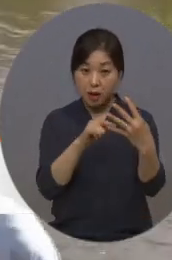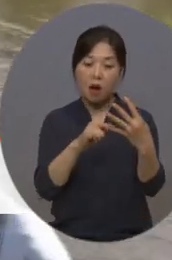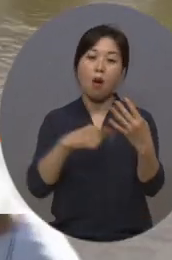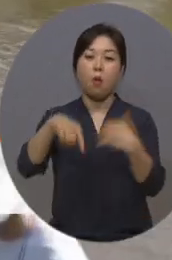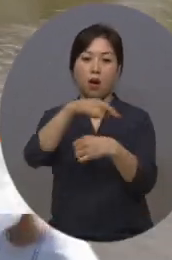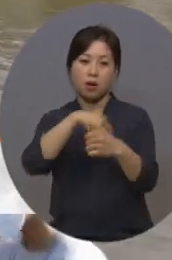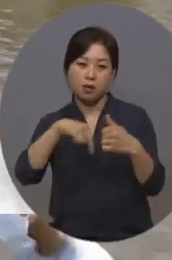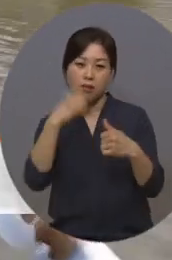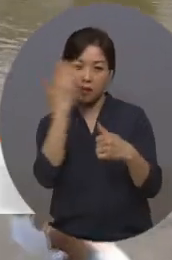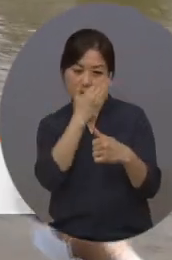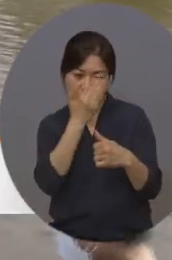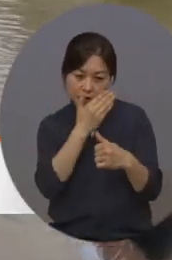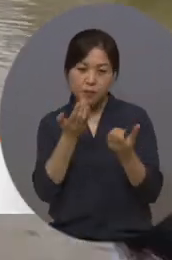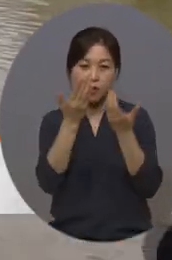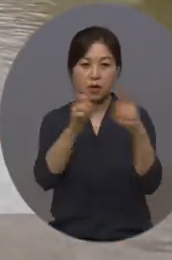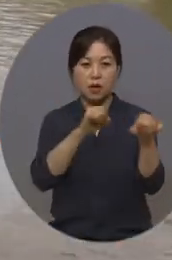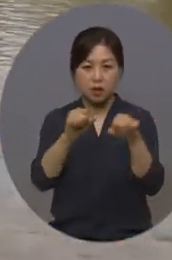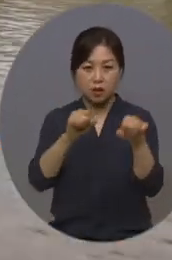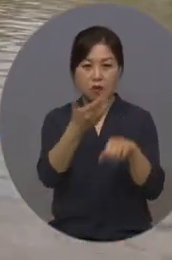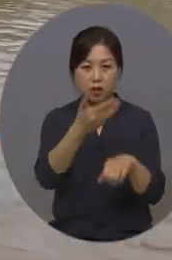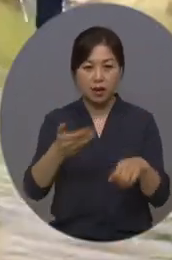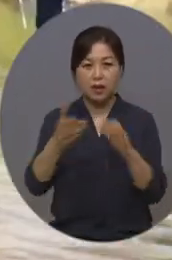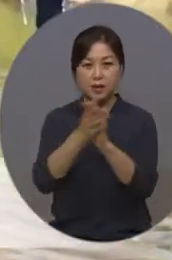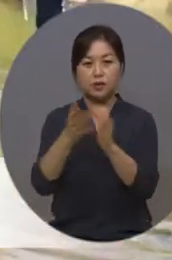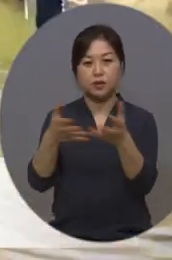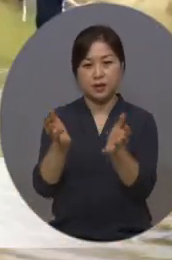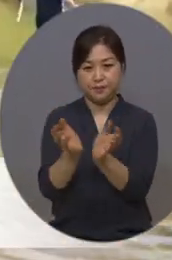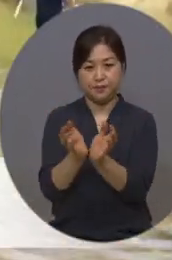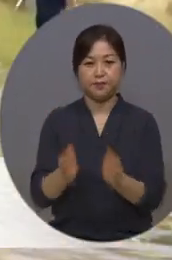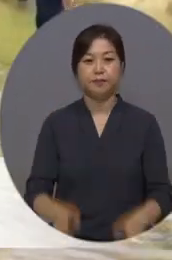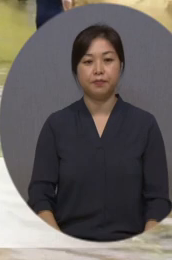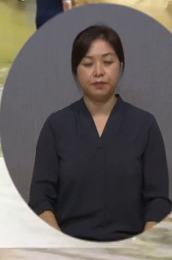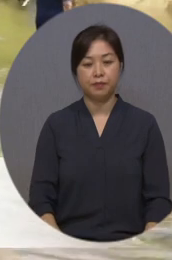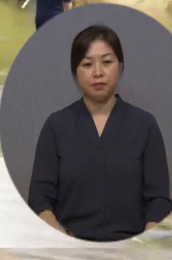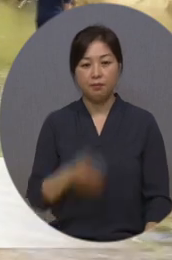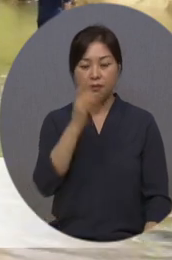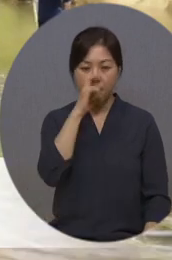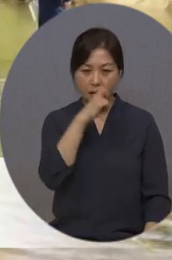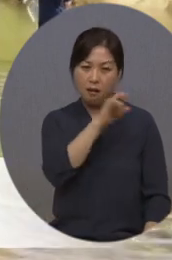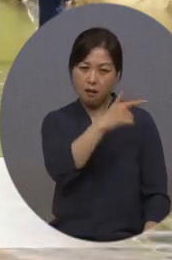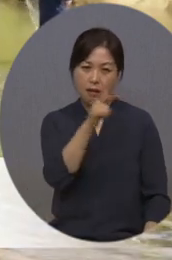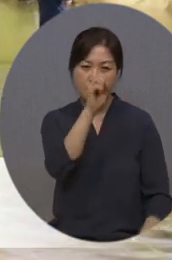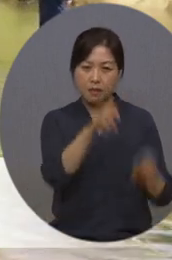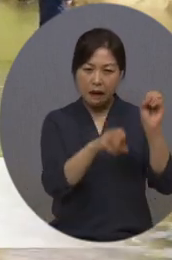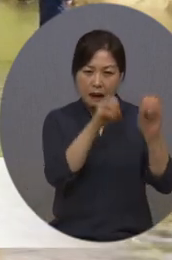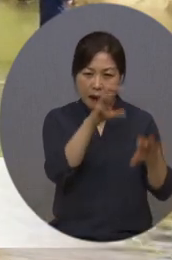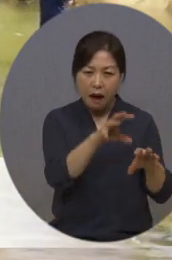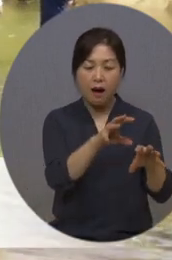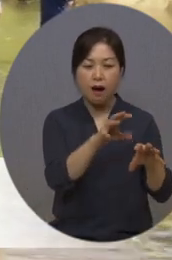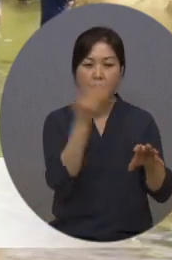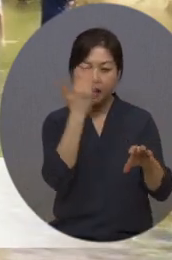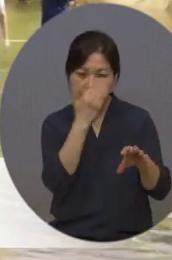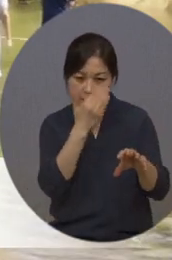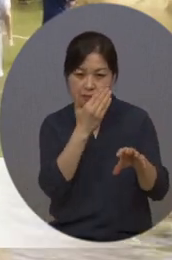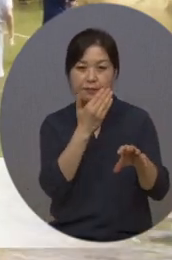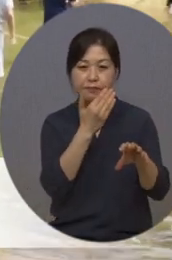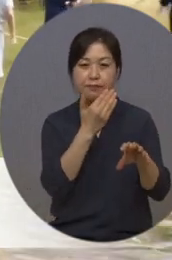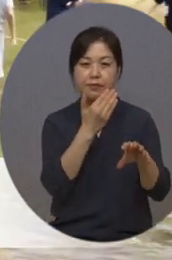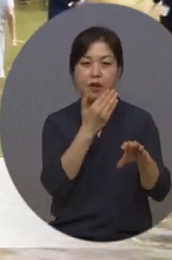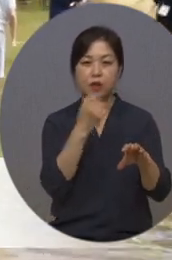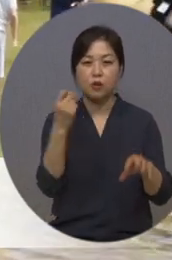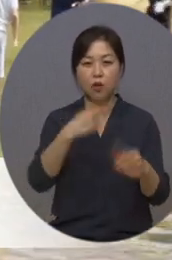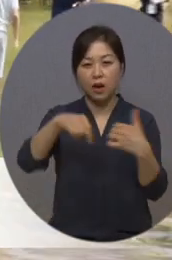봉사활동을 이어온 강의 친구들 봉사단원들. 쓰레기나 오염물질도 제거하고 우리 환경이나 이런 그